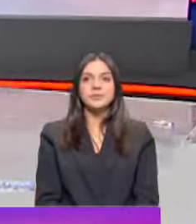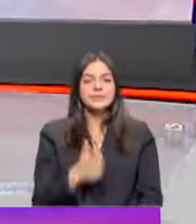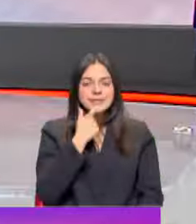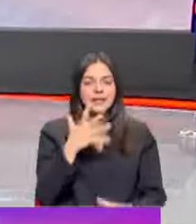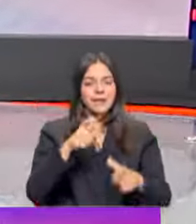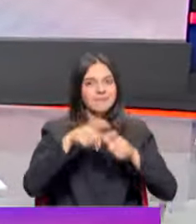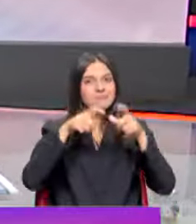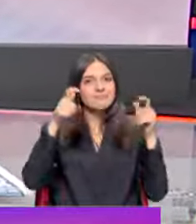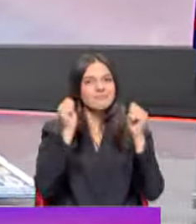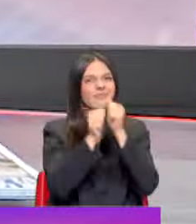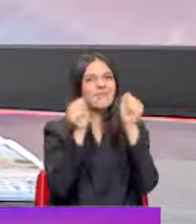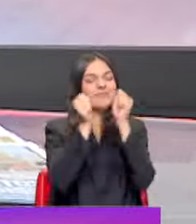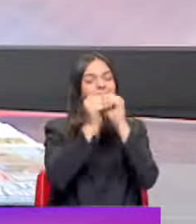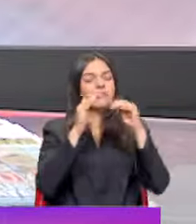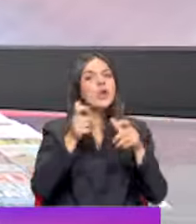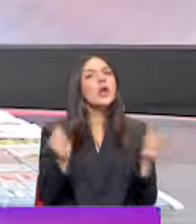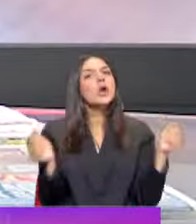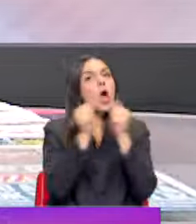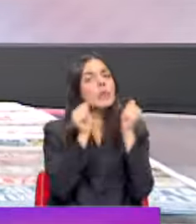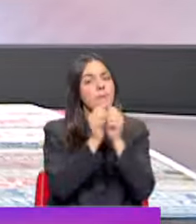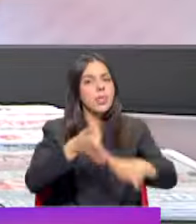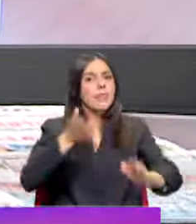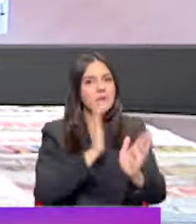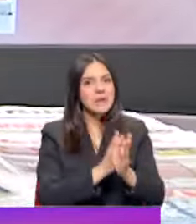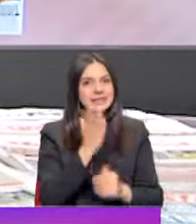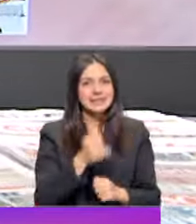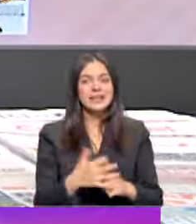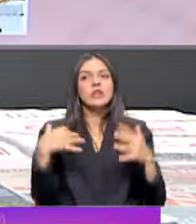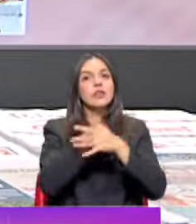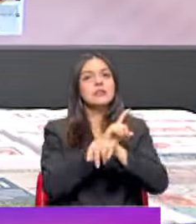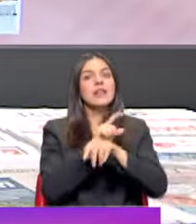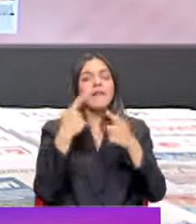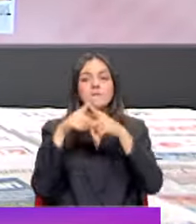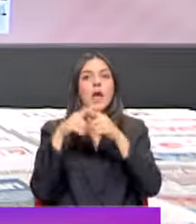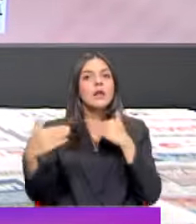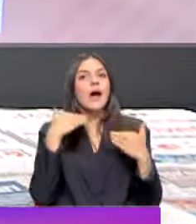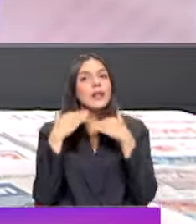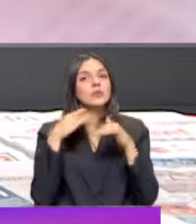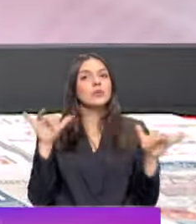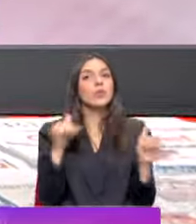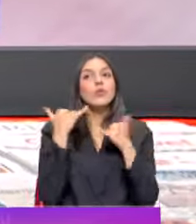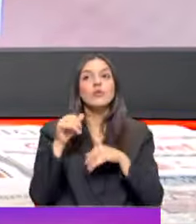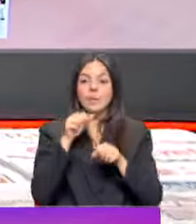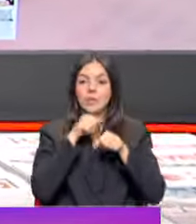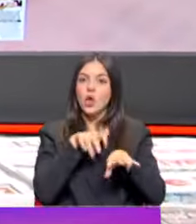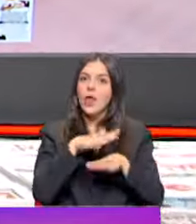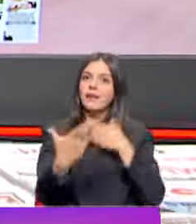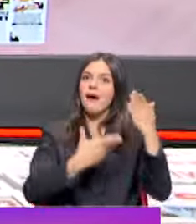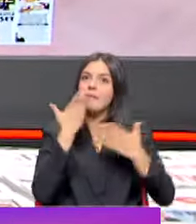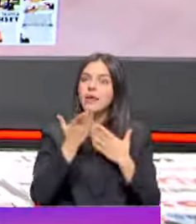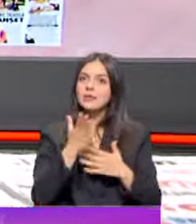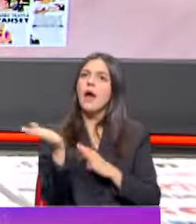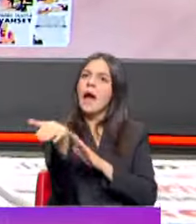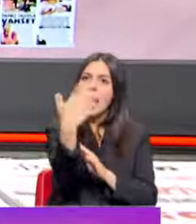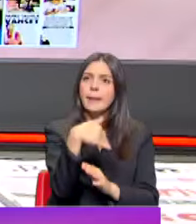Yıldan yıla katlanıyor, katlanmaya da devam etsin. Gece saatlerinde farklı adreslerden kutlama coşkusunu, törenleri aktardık.